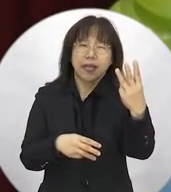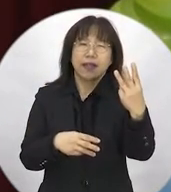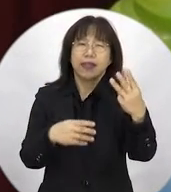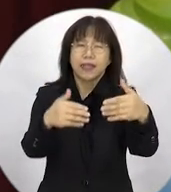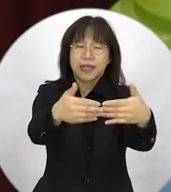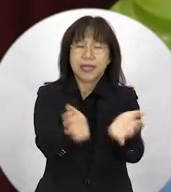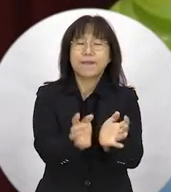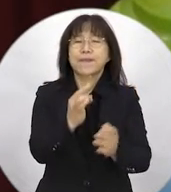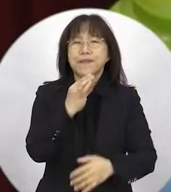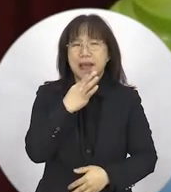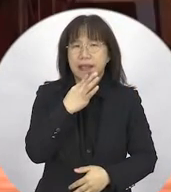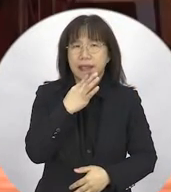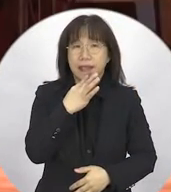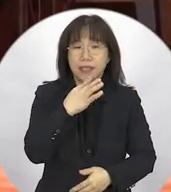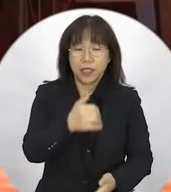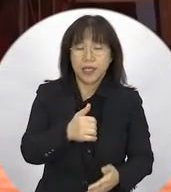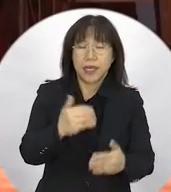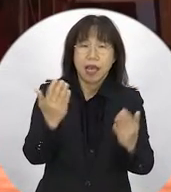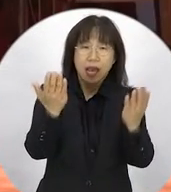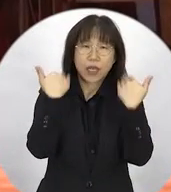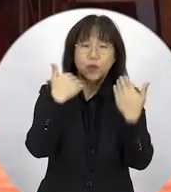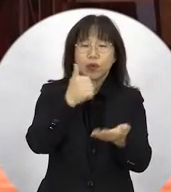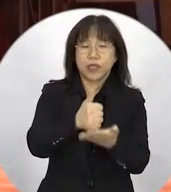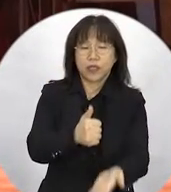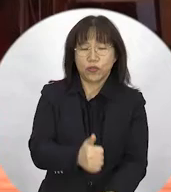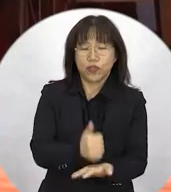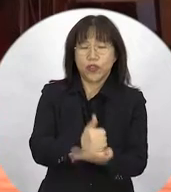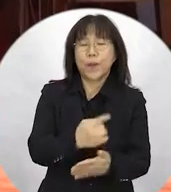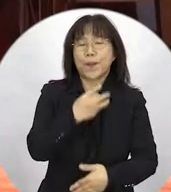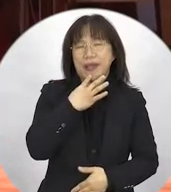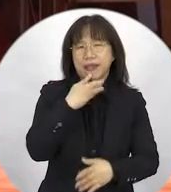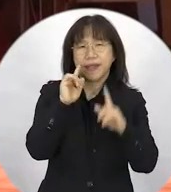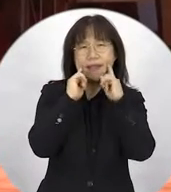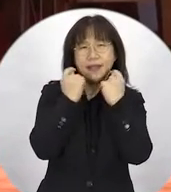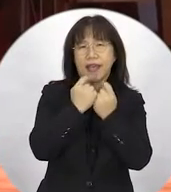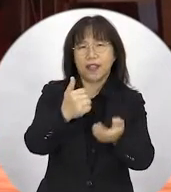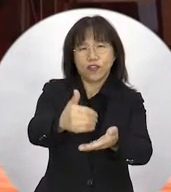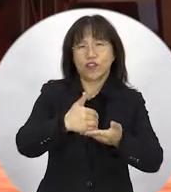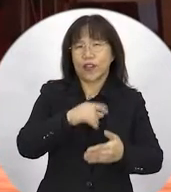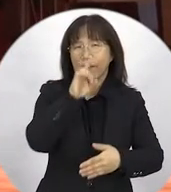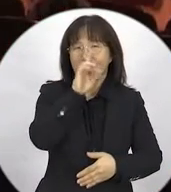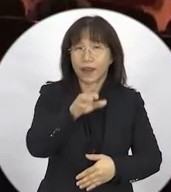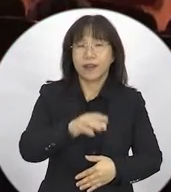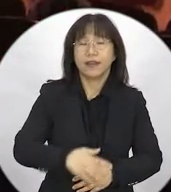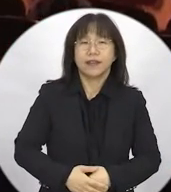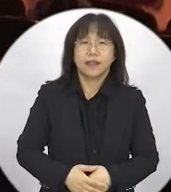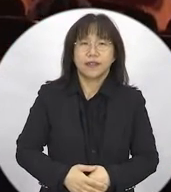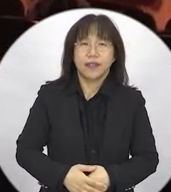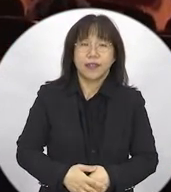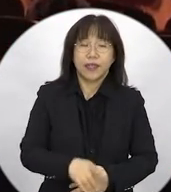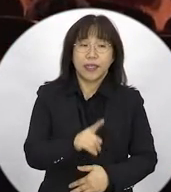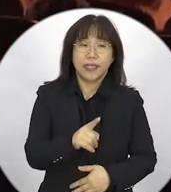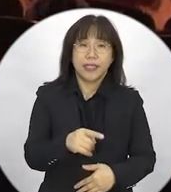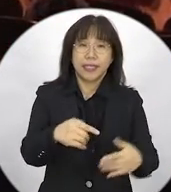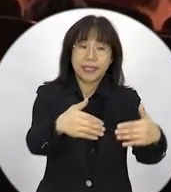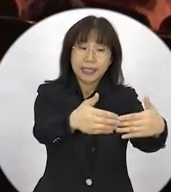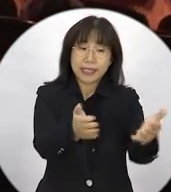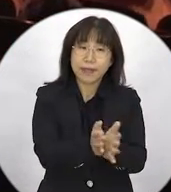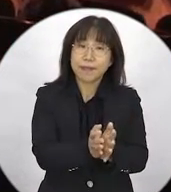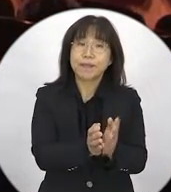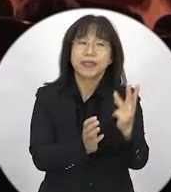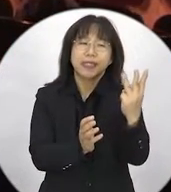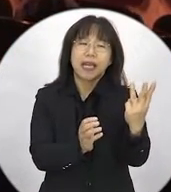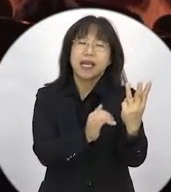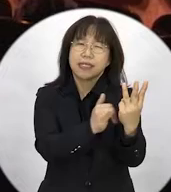받으며 개별 신청 없이 학교장 추천 만 참여가 가능합니다 코론 알고 확산 방지를 위해 한 팀당 구성원은